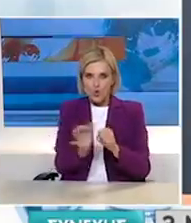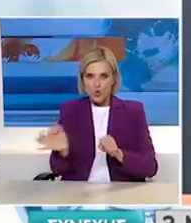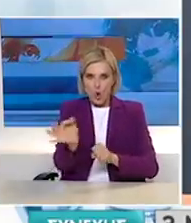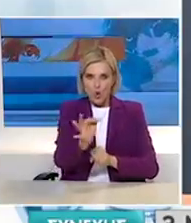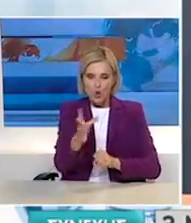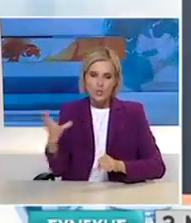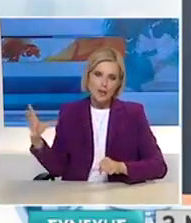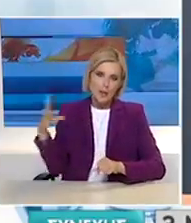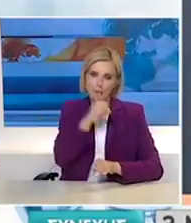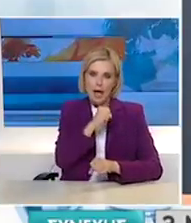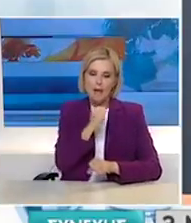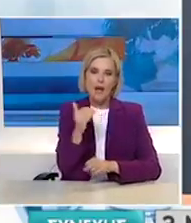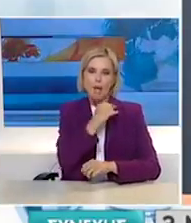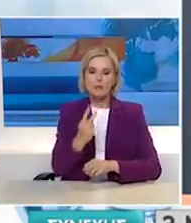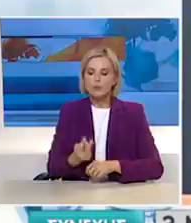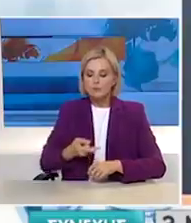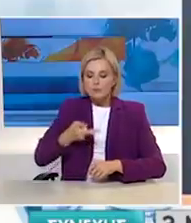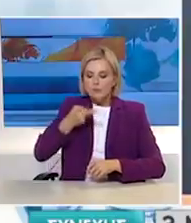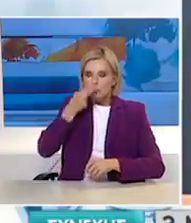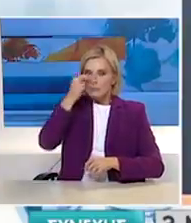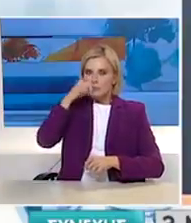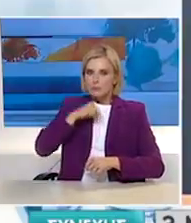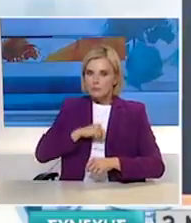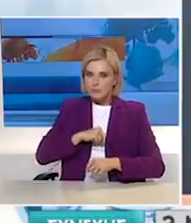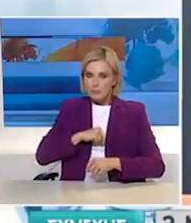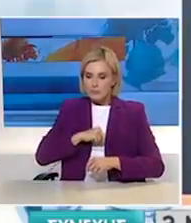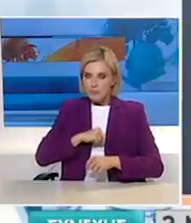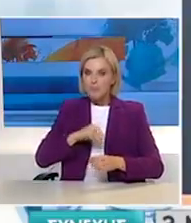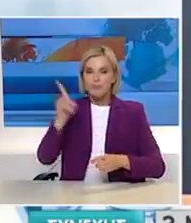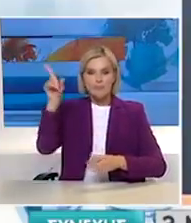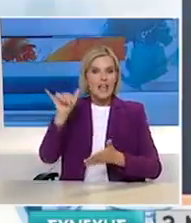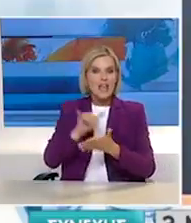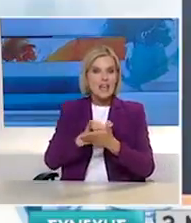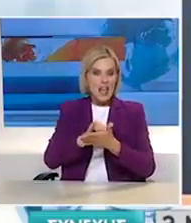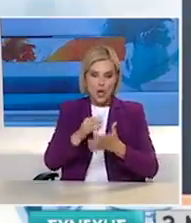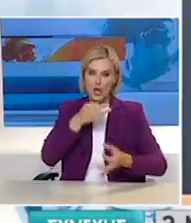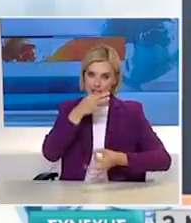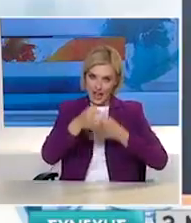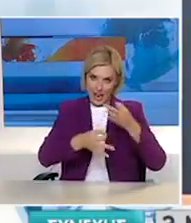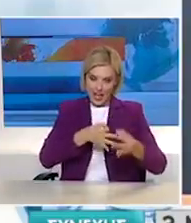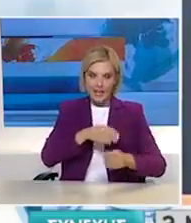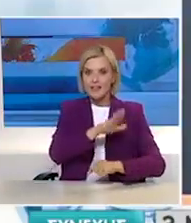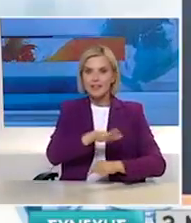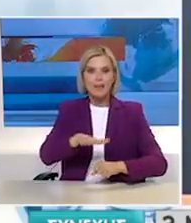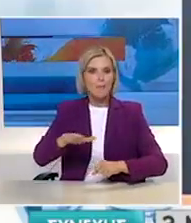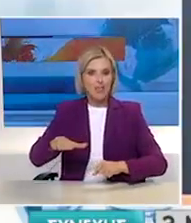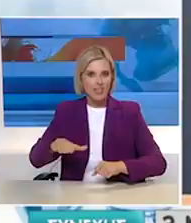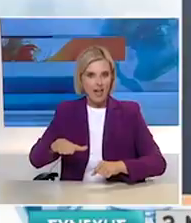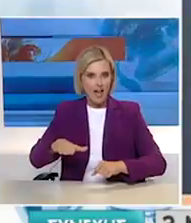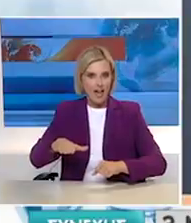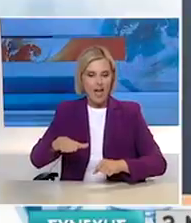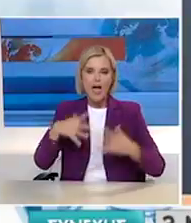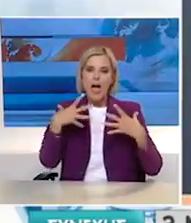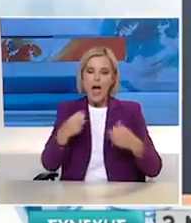και κάποια νέα επιστημονικά ευρήματα από τη Νέα Υόρκη υποστηρίζουν πως τα παιδιά έχουν μειωμένη έκφραση του υποδοχεία 2